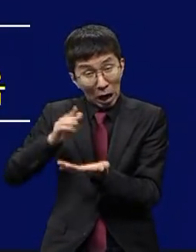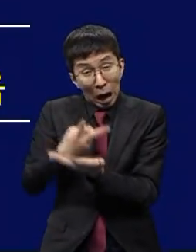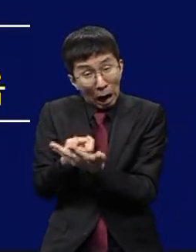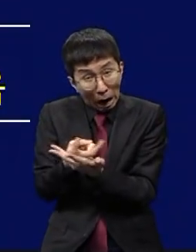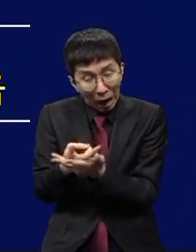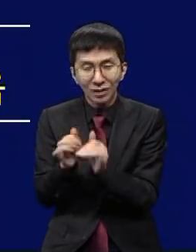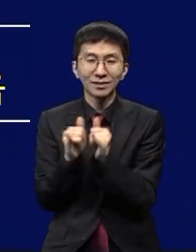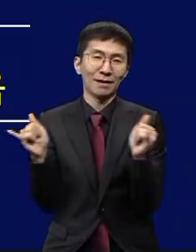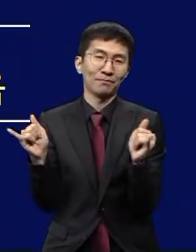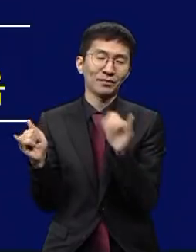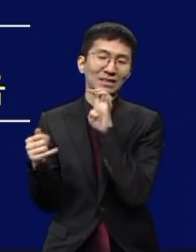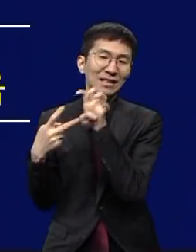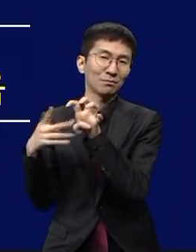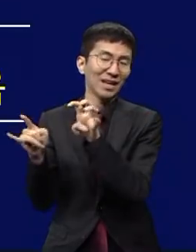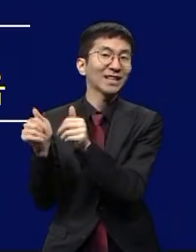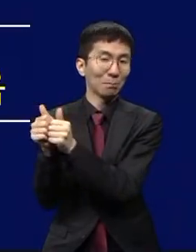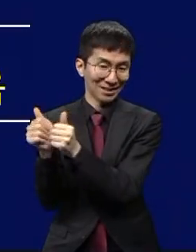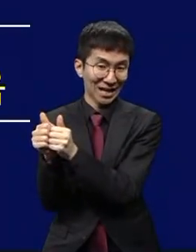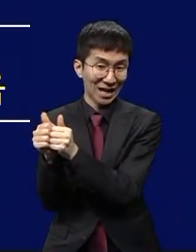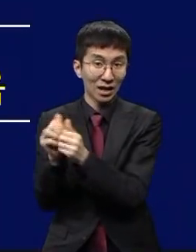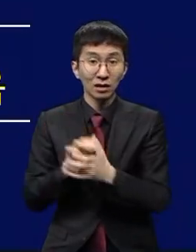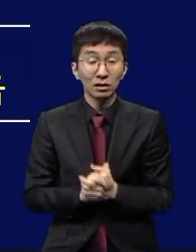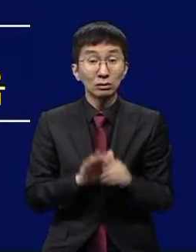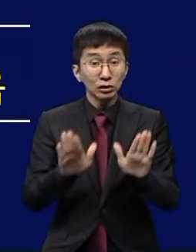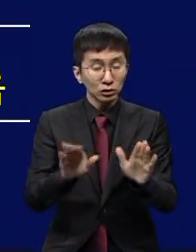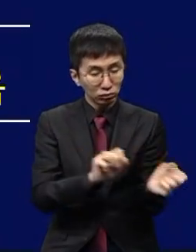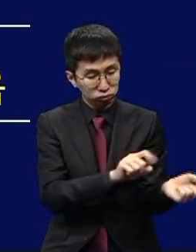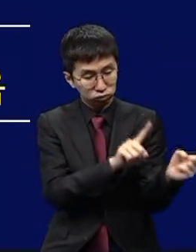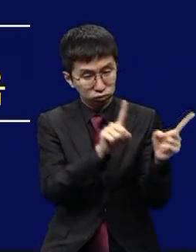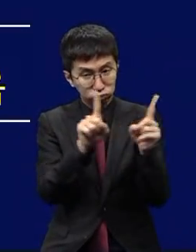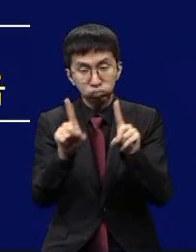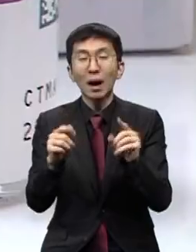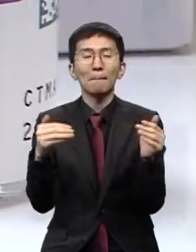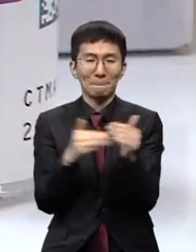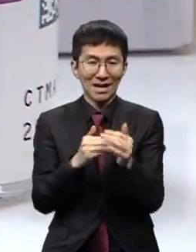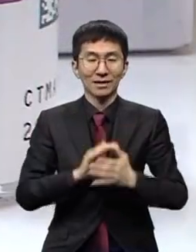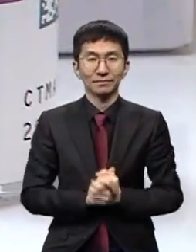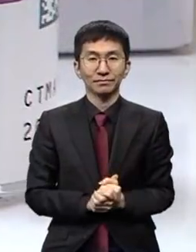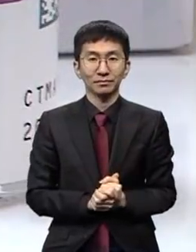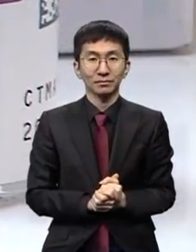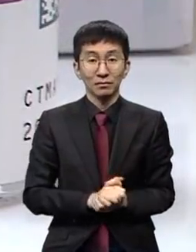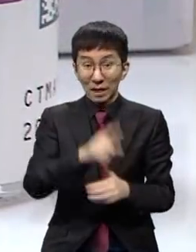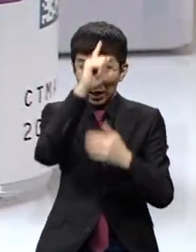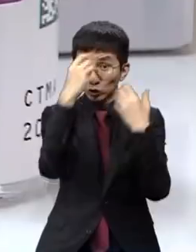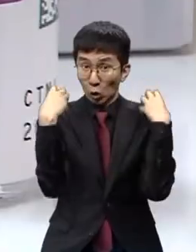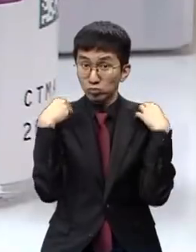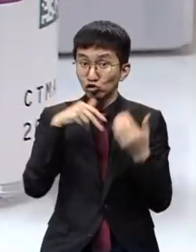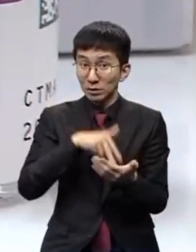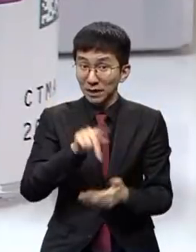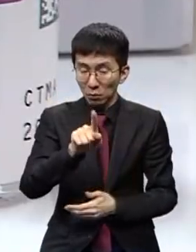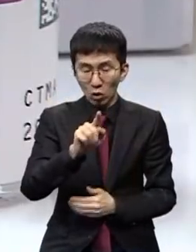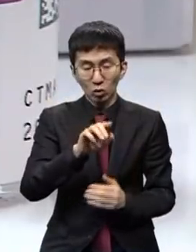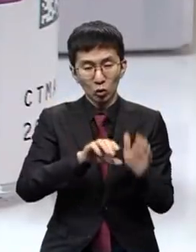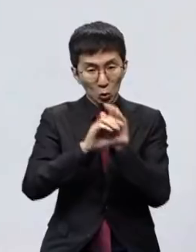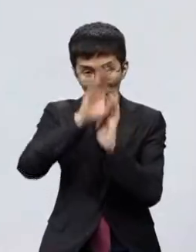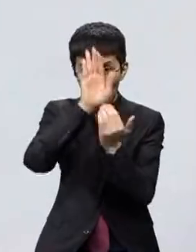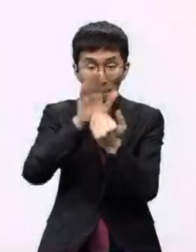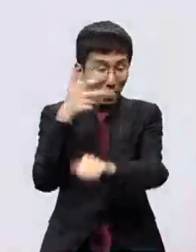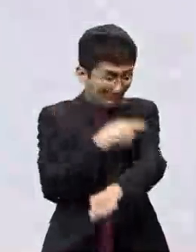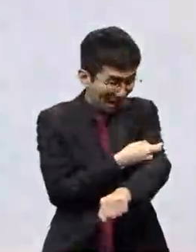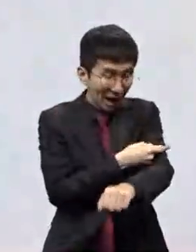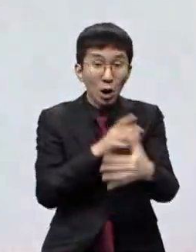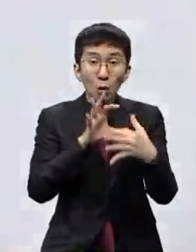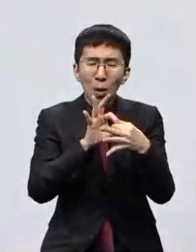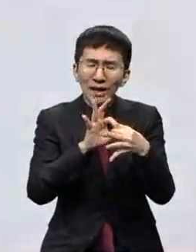사례입니다. 두 사람 모두 현재는 증상이 호전됐습니다. 우리 보건당국이 코로나19 백신 접종과